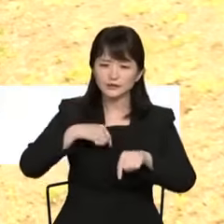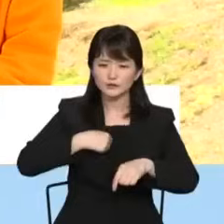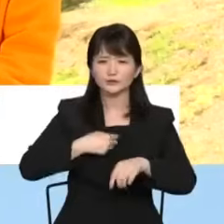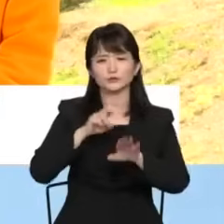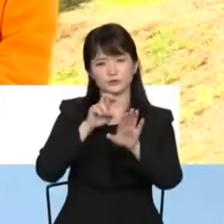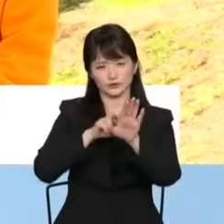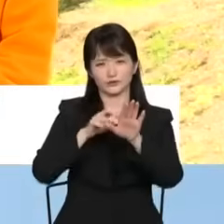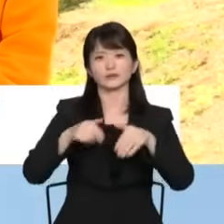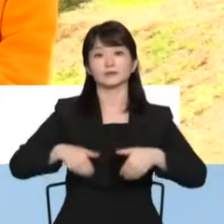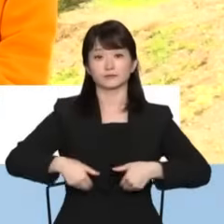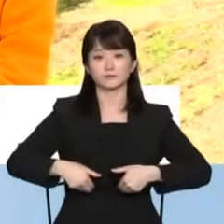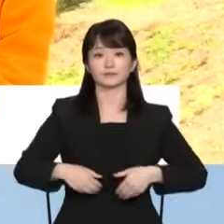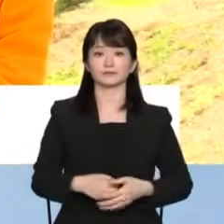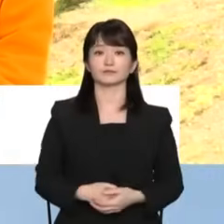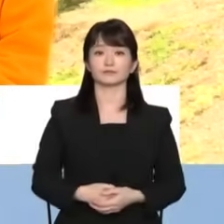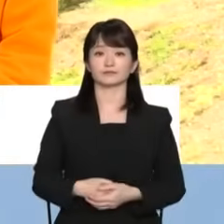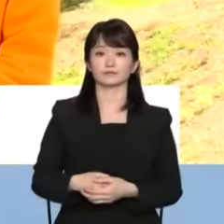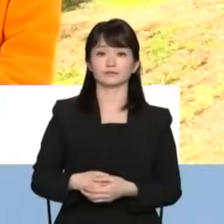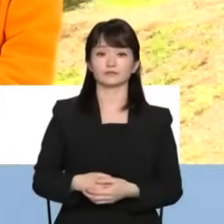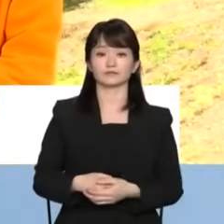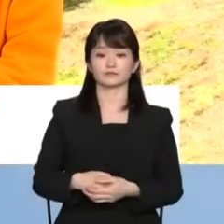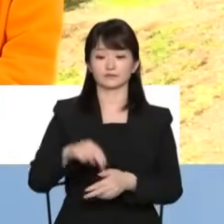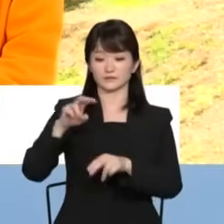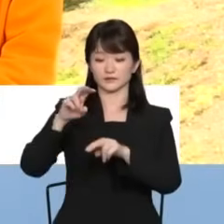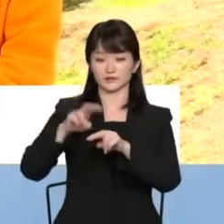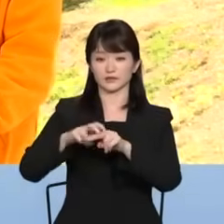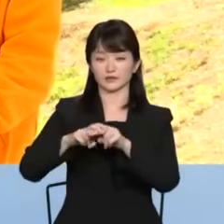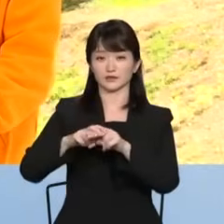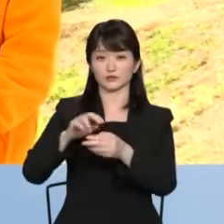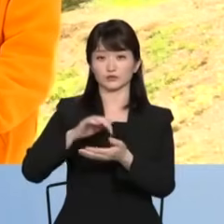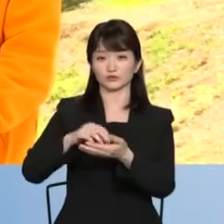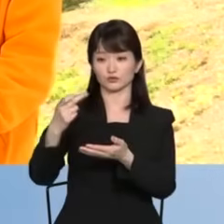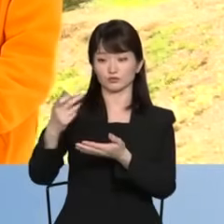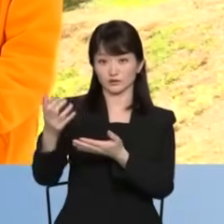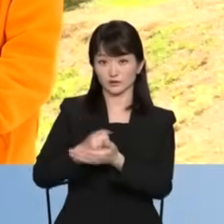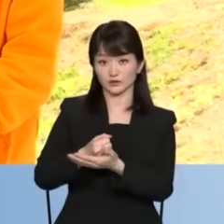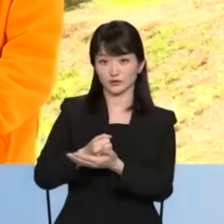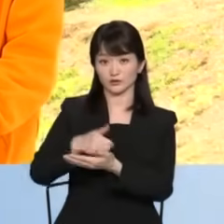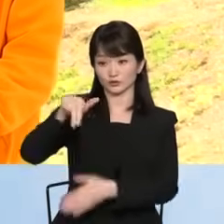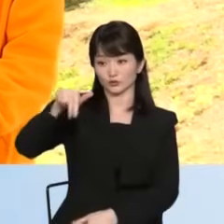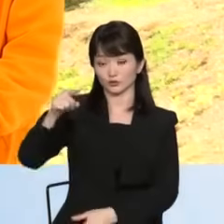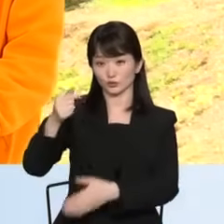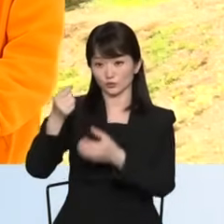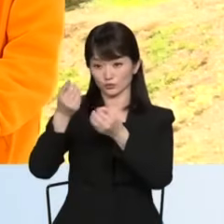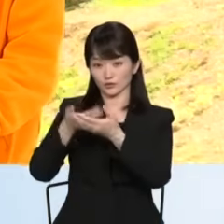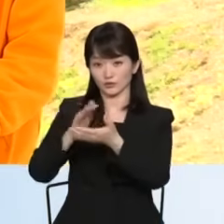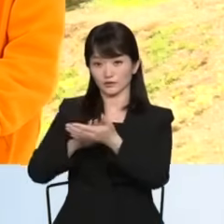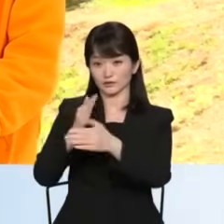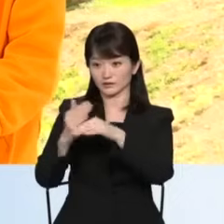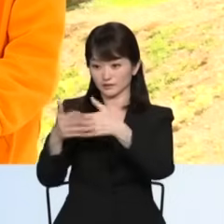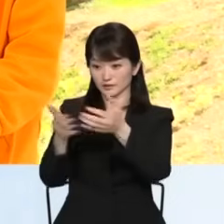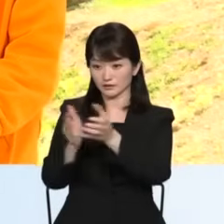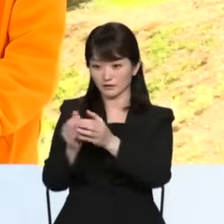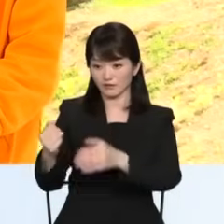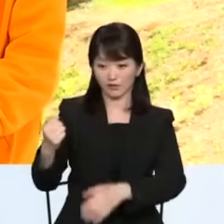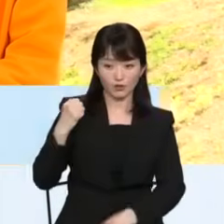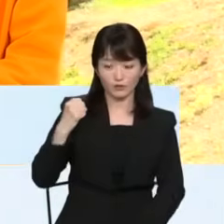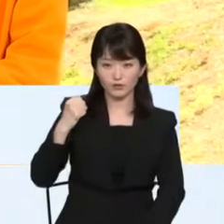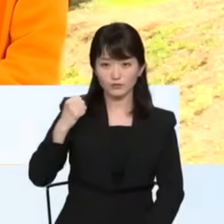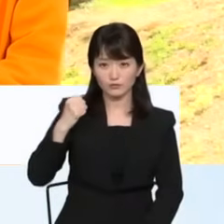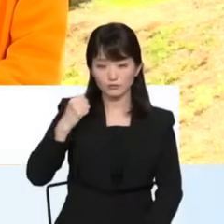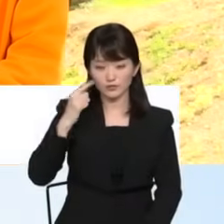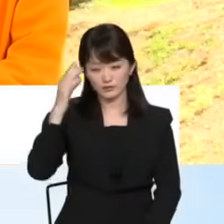좋겠습니다. 12석을 가져간 조국 혁신당급의 돌풍을 기대하셨을 것 같은데 바라보면서 좀